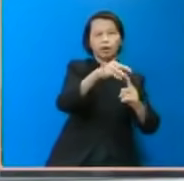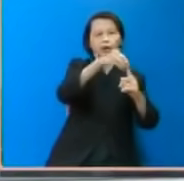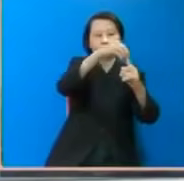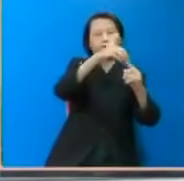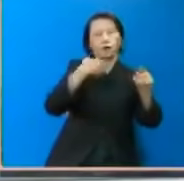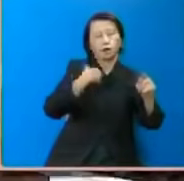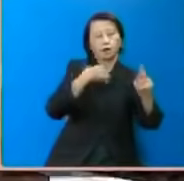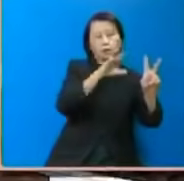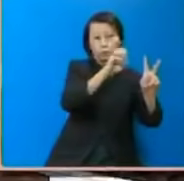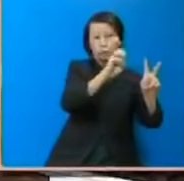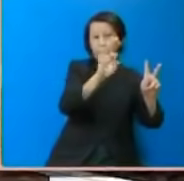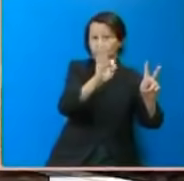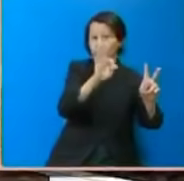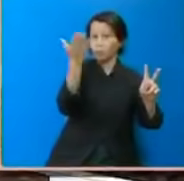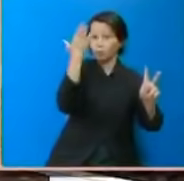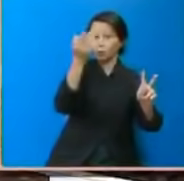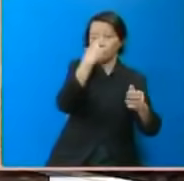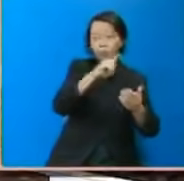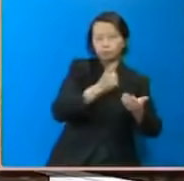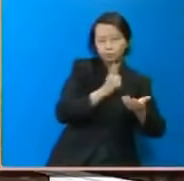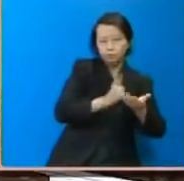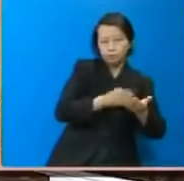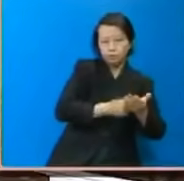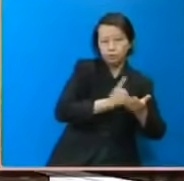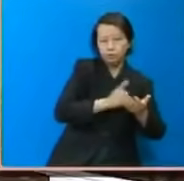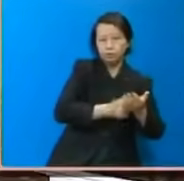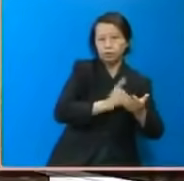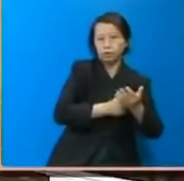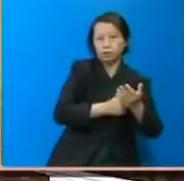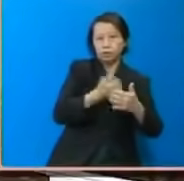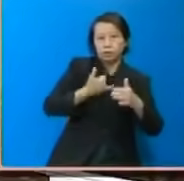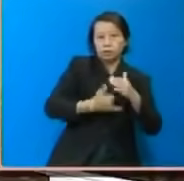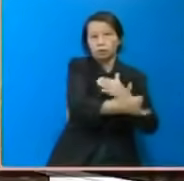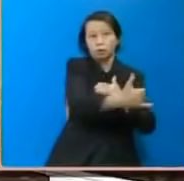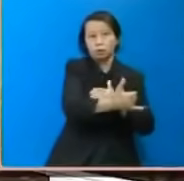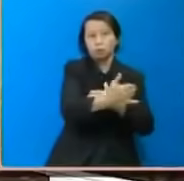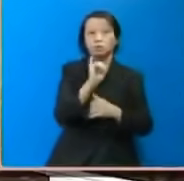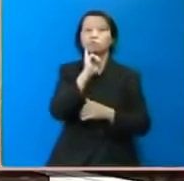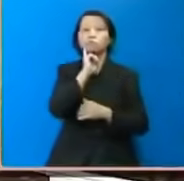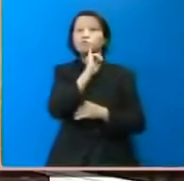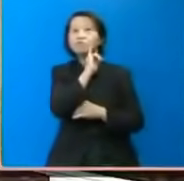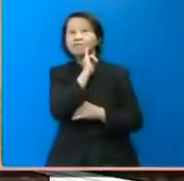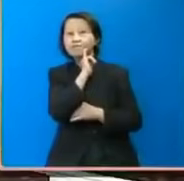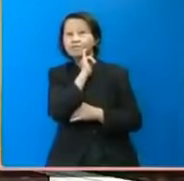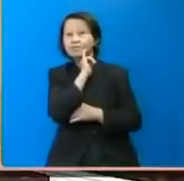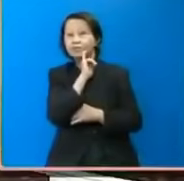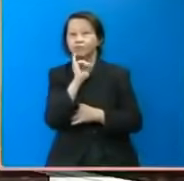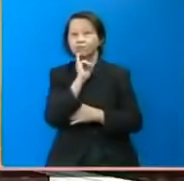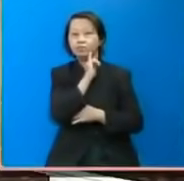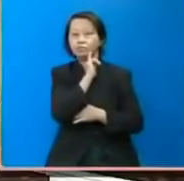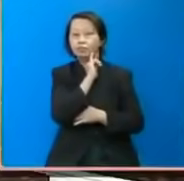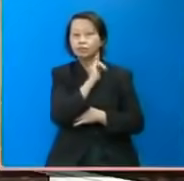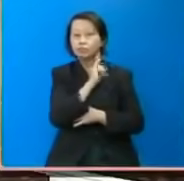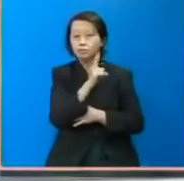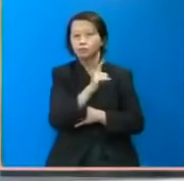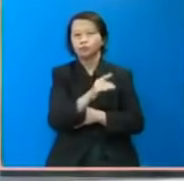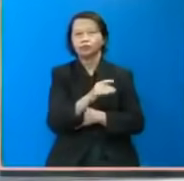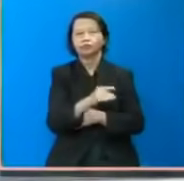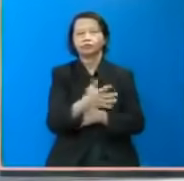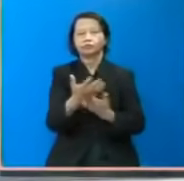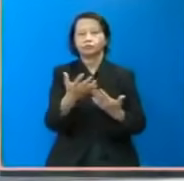diadakan untuk membincangkan isu pencerobohan Israel terhadap Gaza. Satu. Tapi dalam